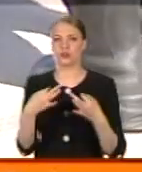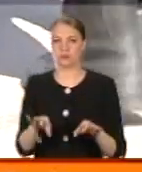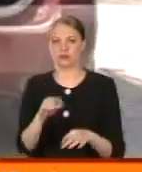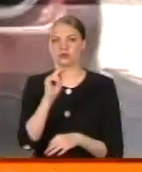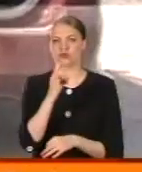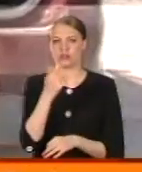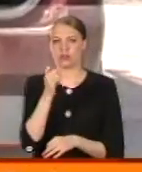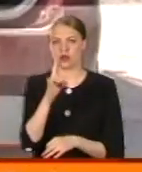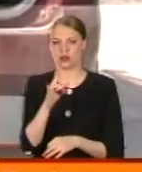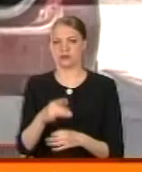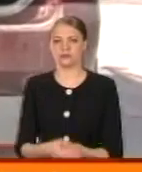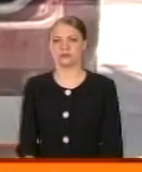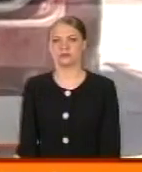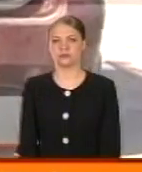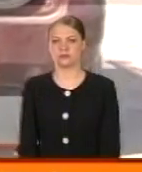перепуску «Чонгар».